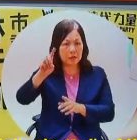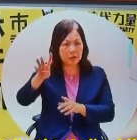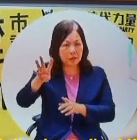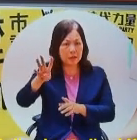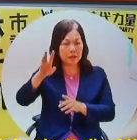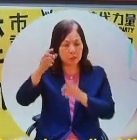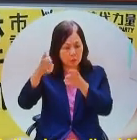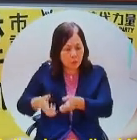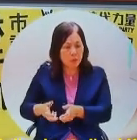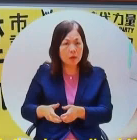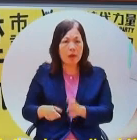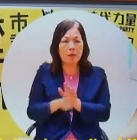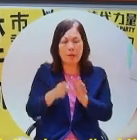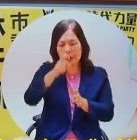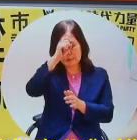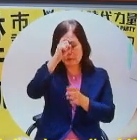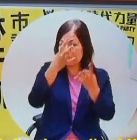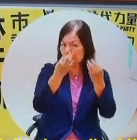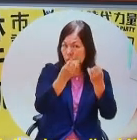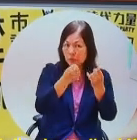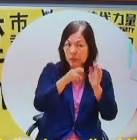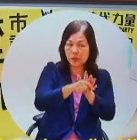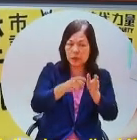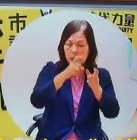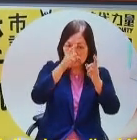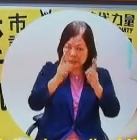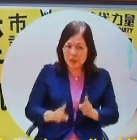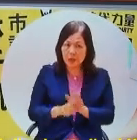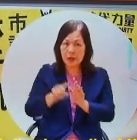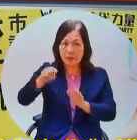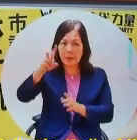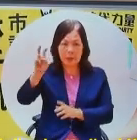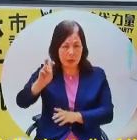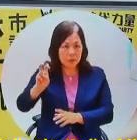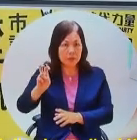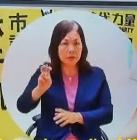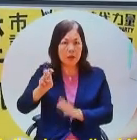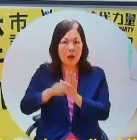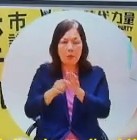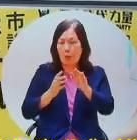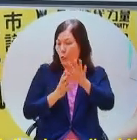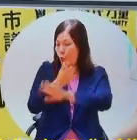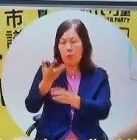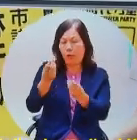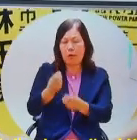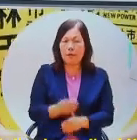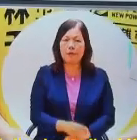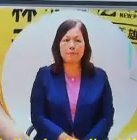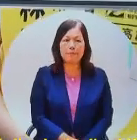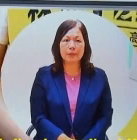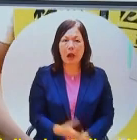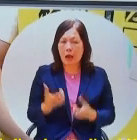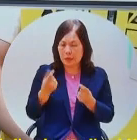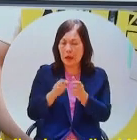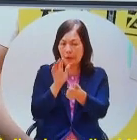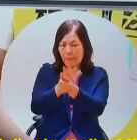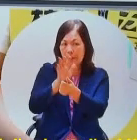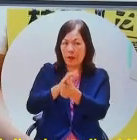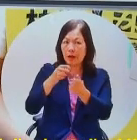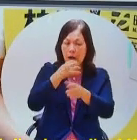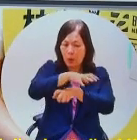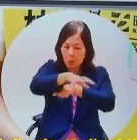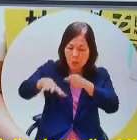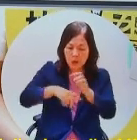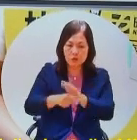求的数字只是降到120吨，我们没有过分的请求，我们还是要帮这个环境、帮全